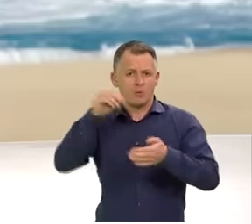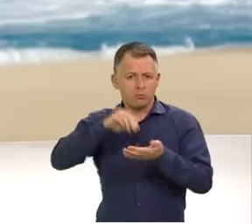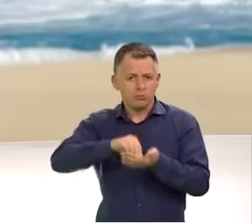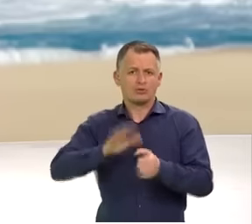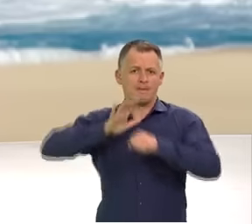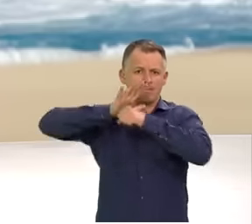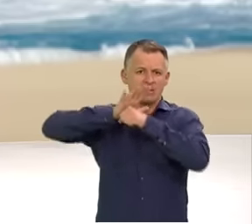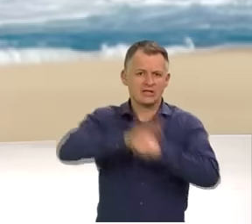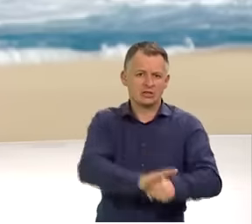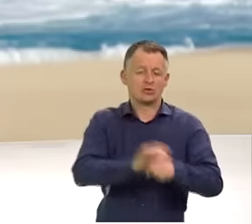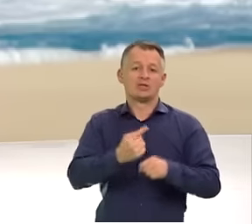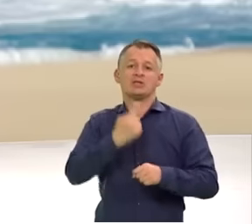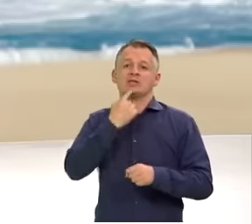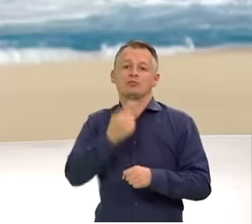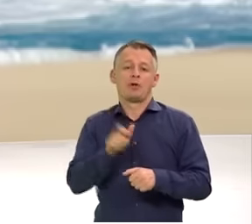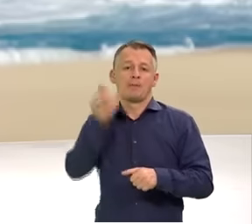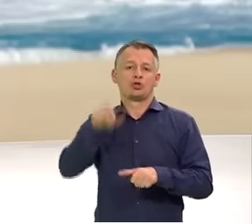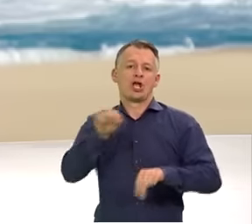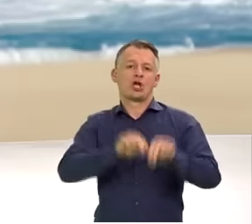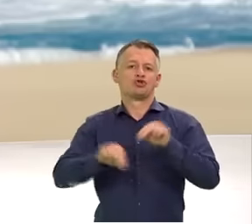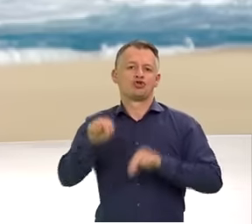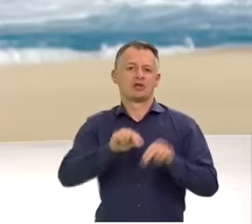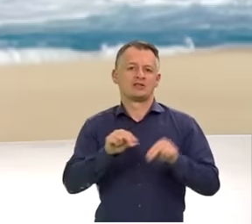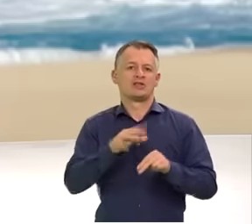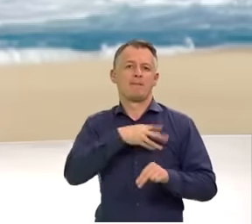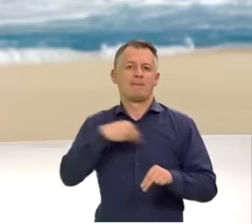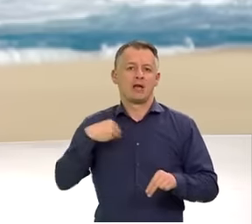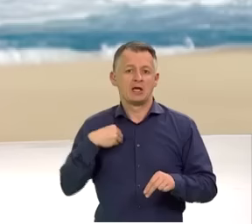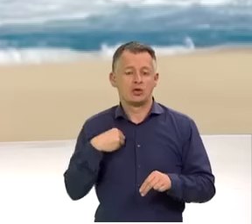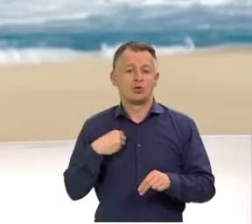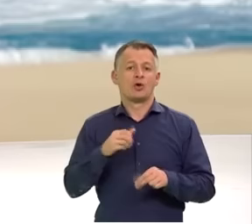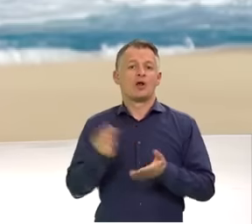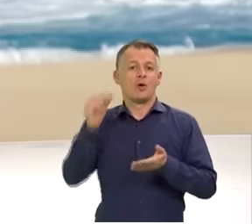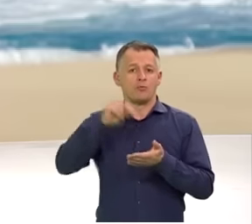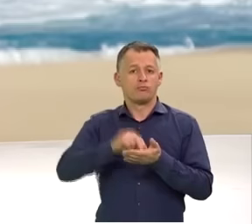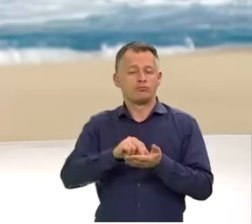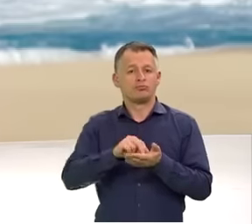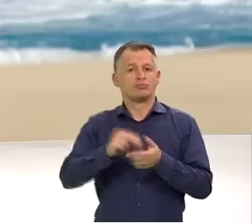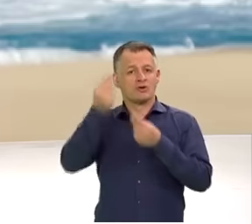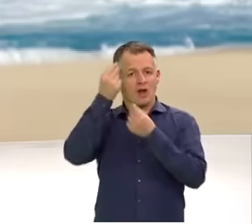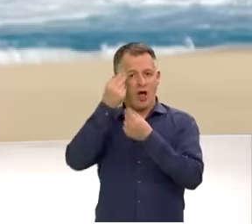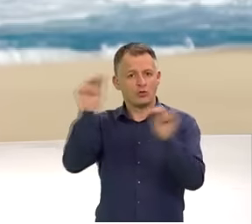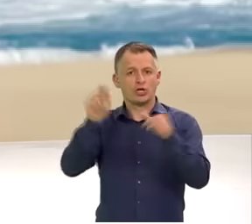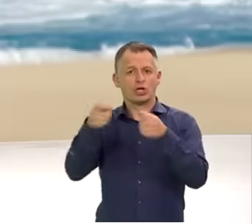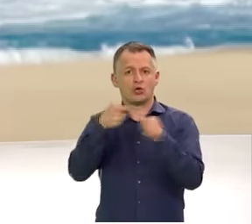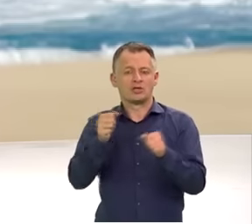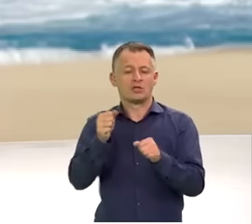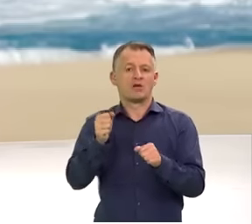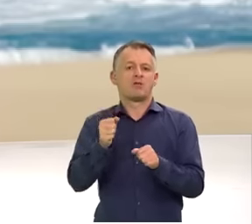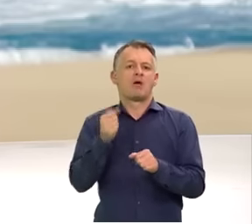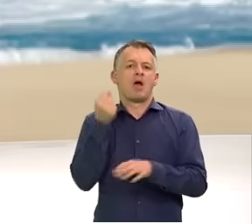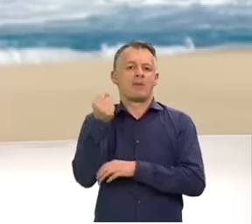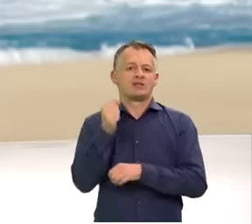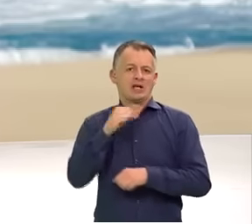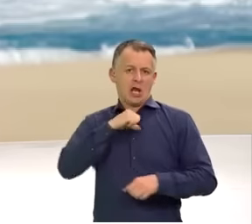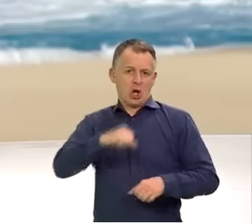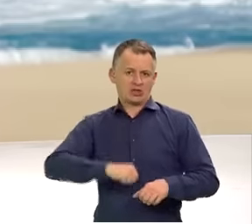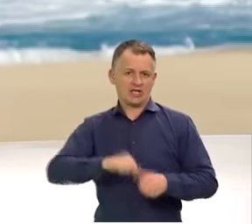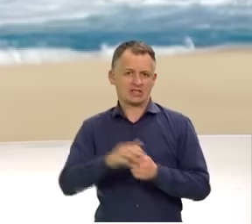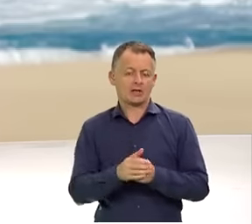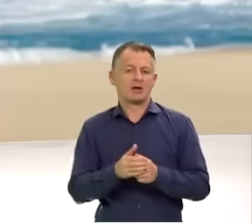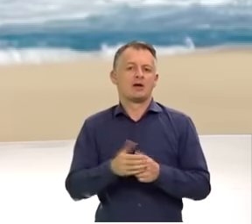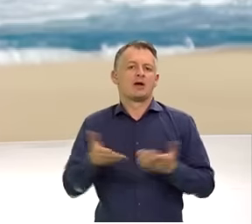Este concluzia activiștilor de mediu ai organizației Greenpeace, care au trecut în revistă la Constanța toate amenințările care planează